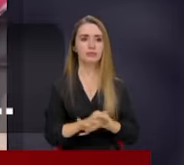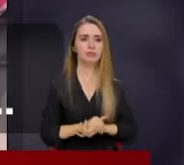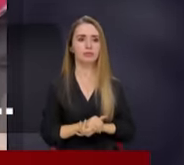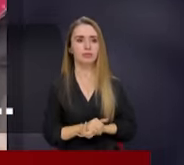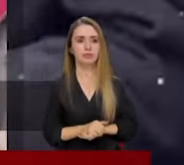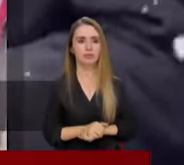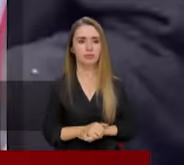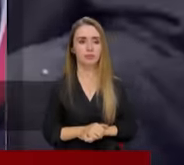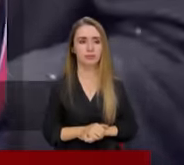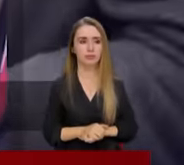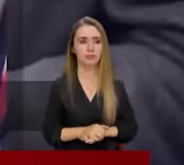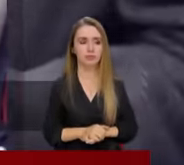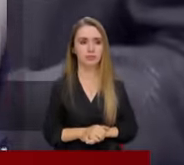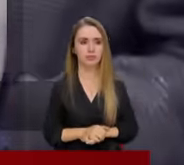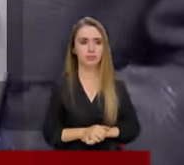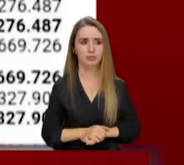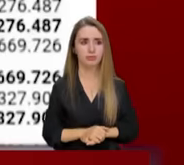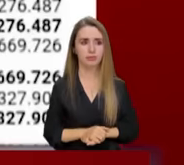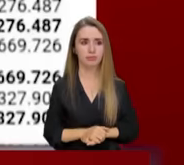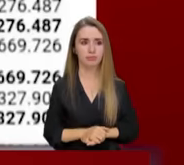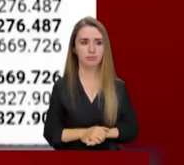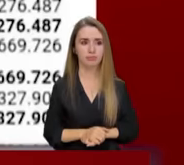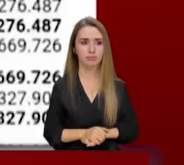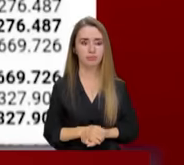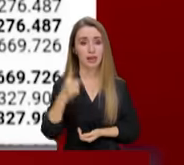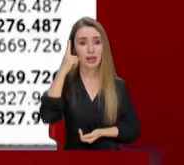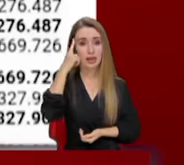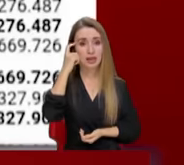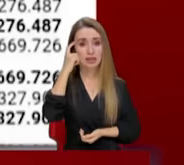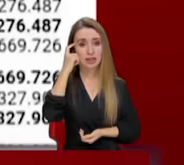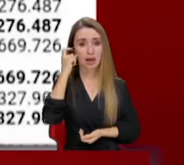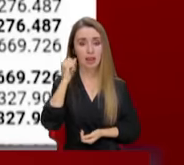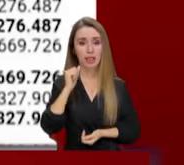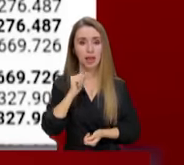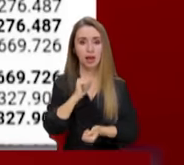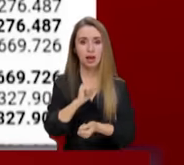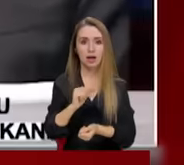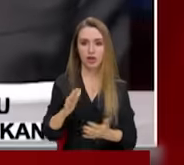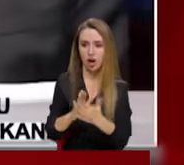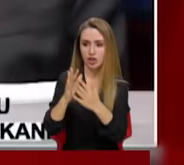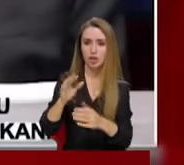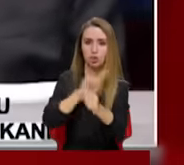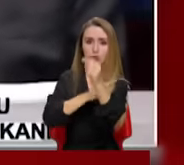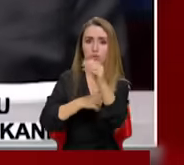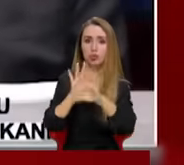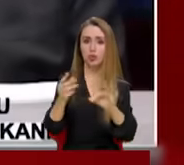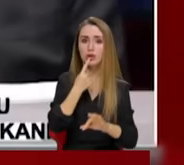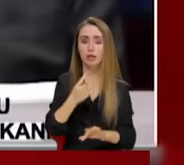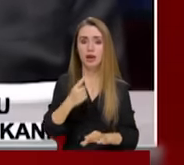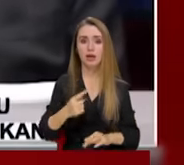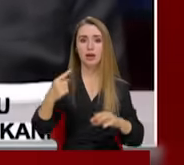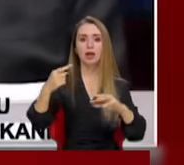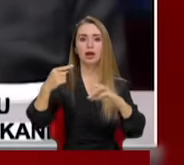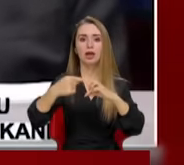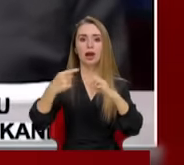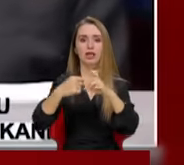görünce. Ve değerlerinden uzaklaşıyorlar. Bu İsrail'e esir düşmek manasına geliyor. Tayyip Bey iktidarda